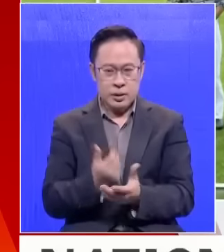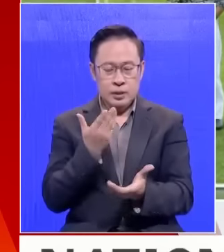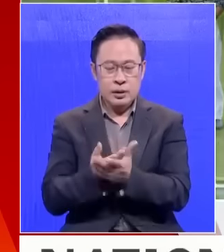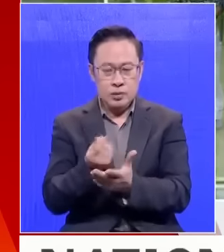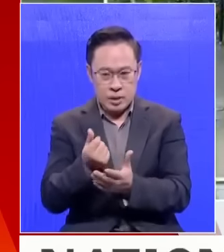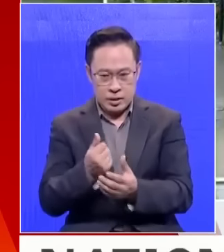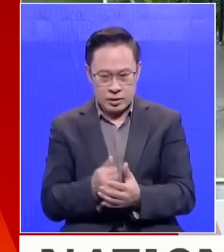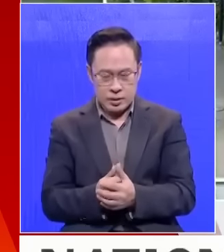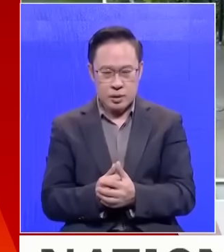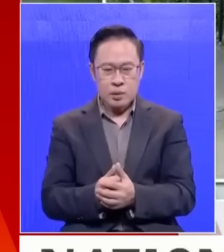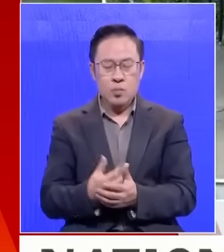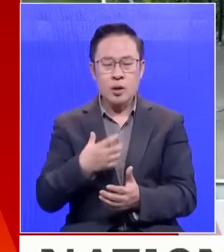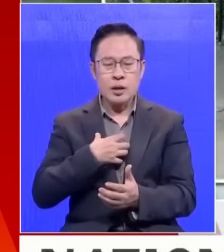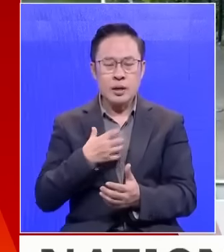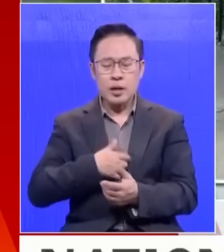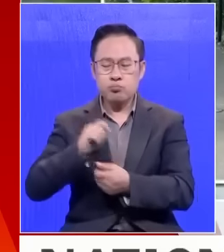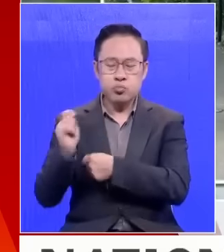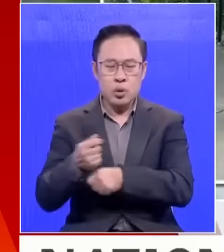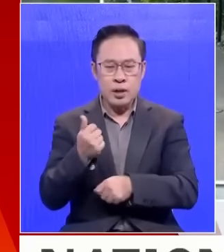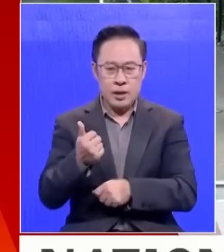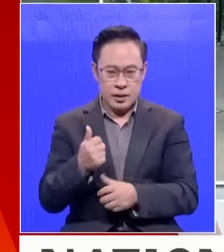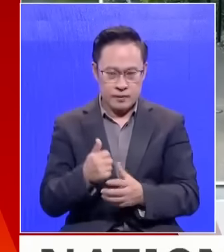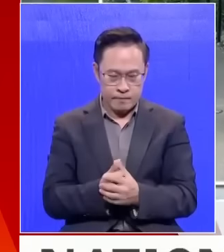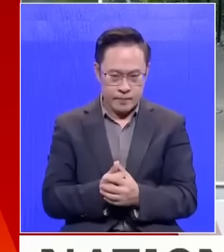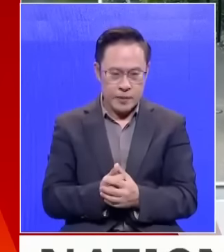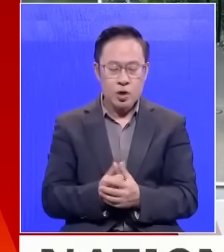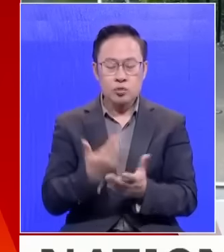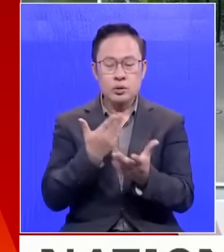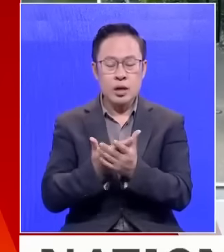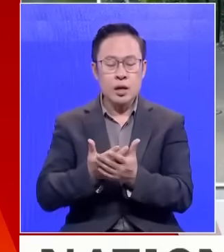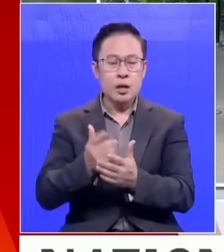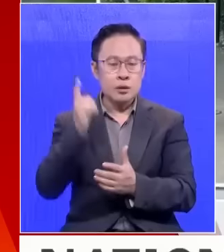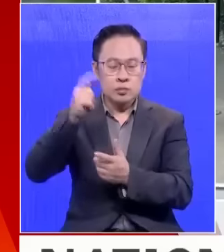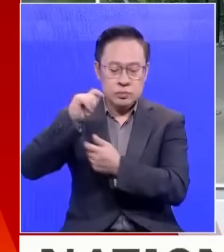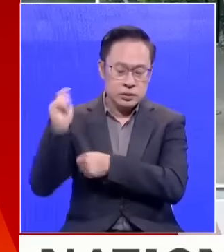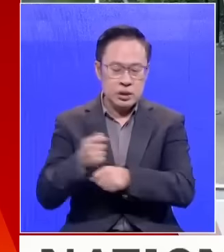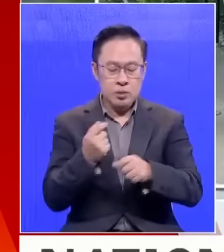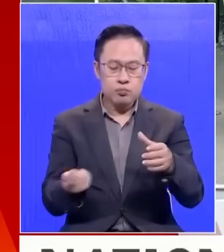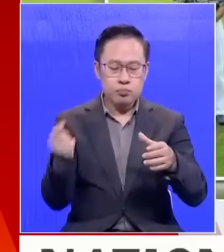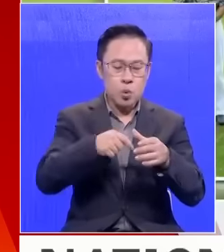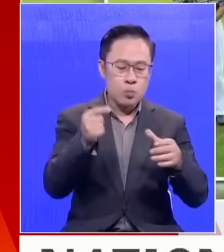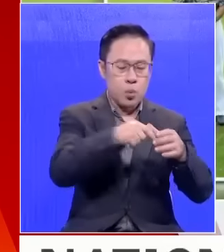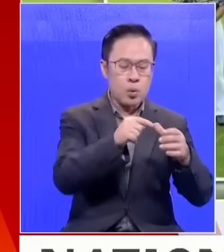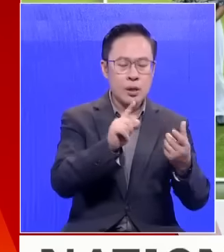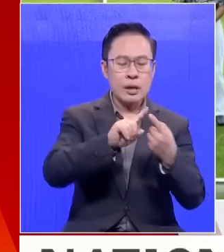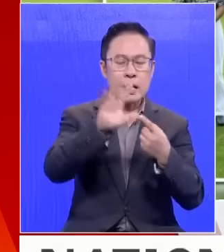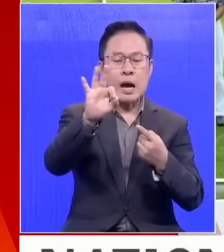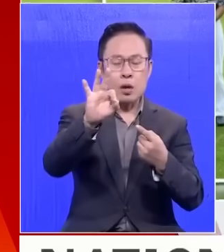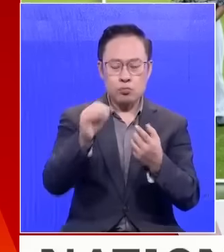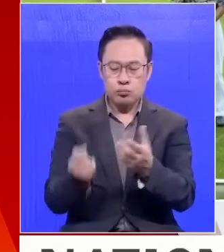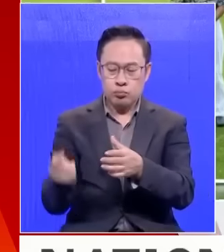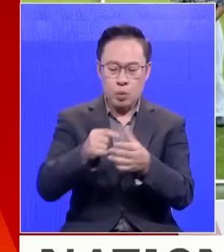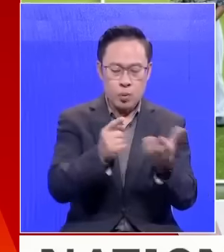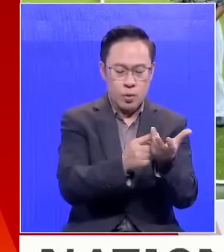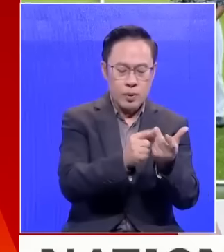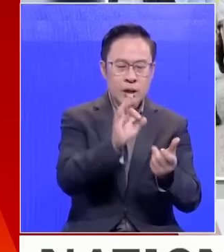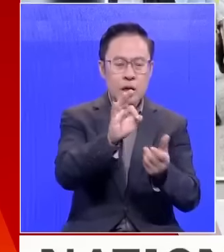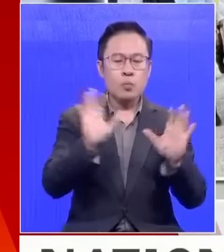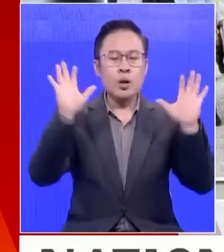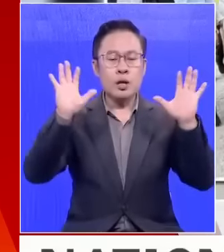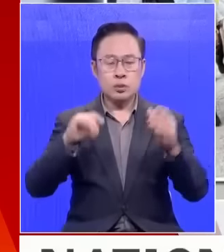ลุงเขาได้ออกวงสวิงนิดนึงสุดท้ายท่านตี9หลุมอ่ะไม่ครบ18ก็กลับแล้วนะครับแล้วก็ถามเอ้าอย่างนั้นคุณทักษิณประสานไปใ